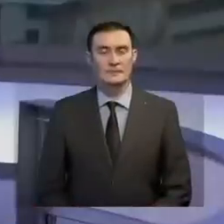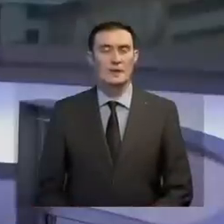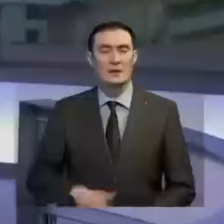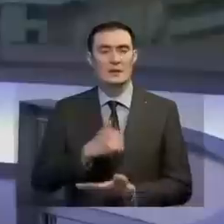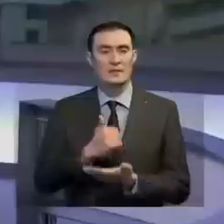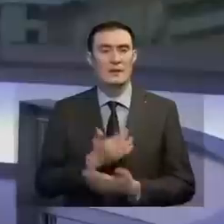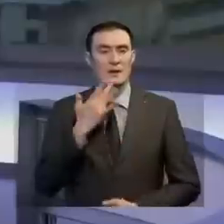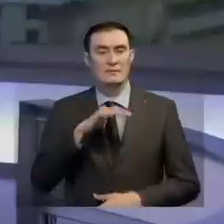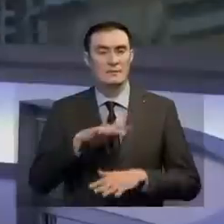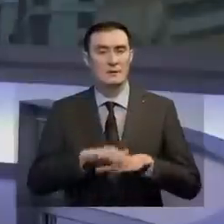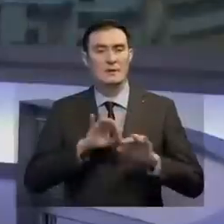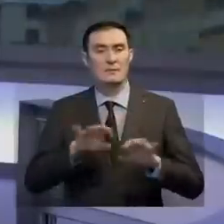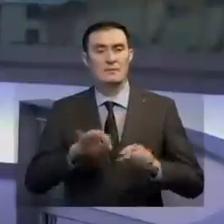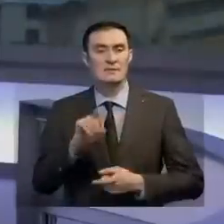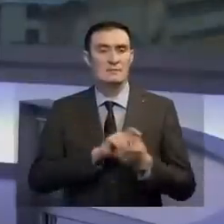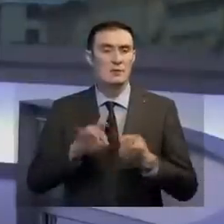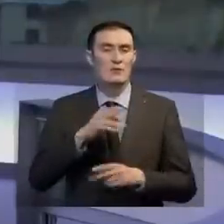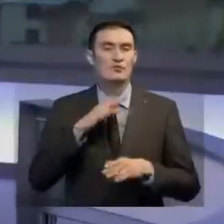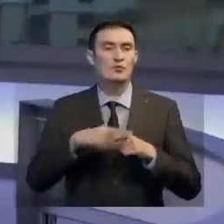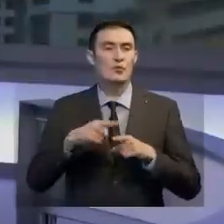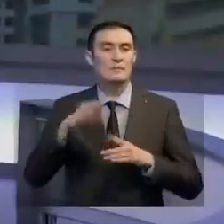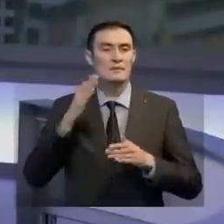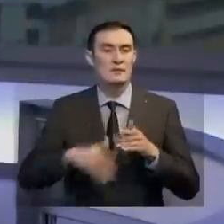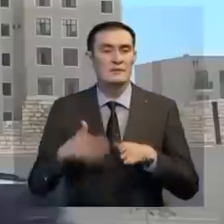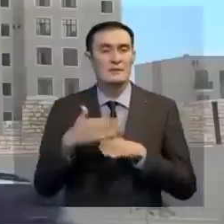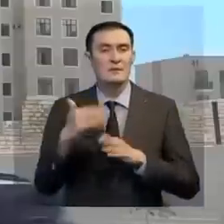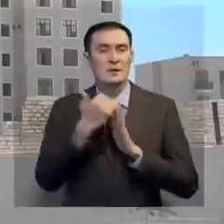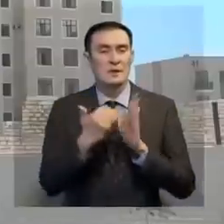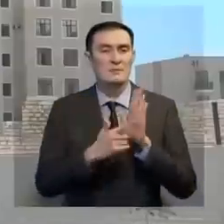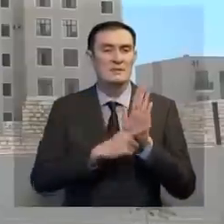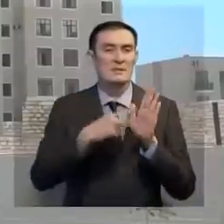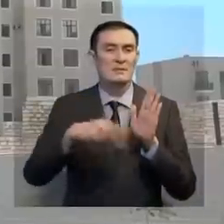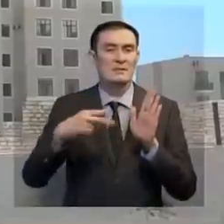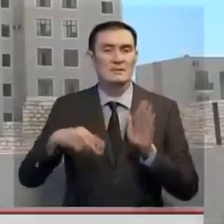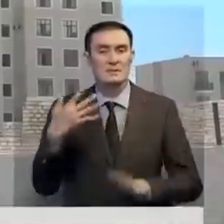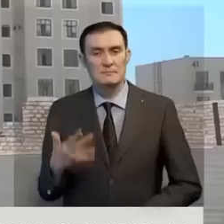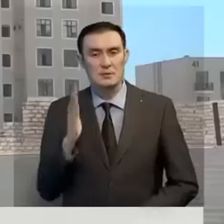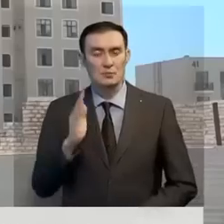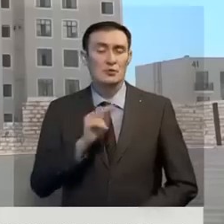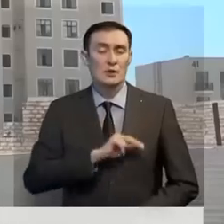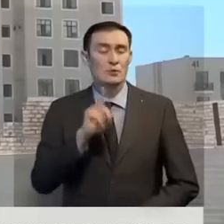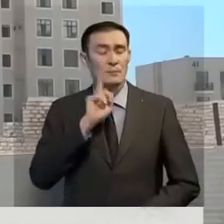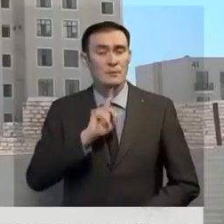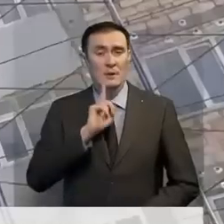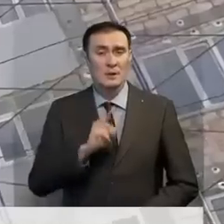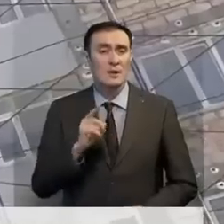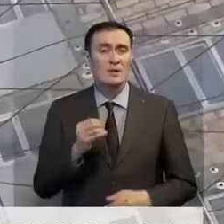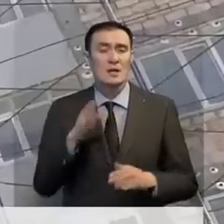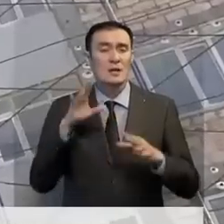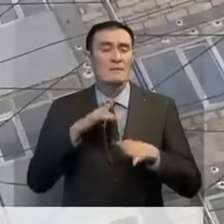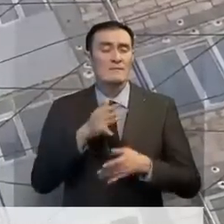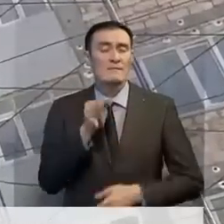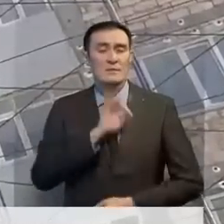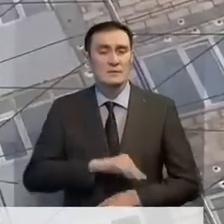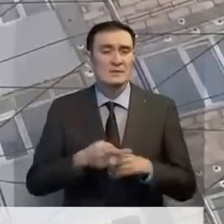Глава Нацбанка также прокомментировал слухи о скором завершении ипотечной программы 7-20-25. Она будет работать до тех пор, пока не